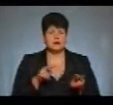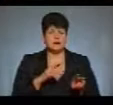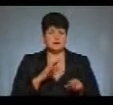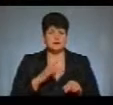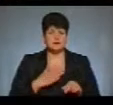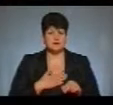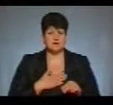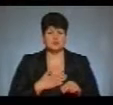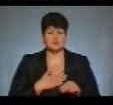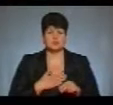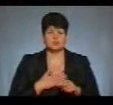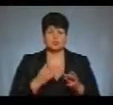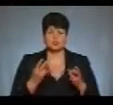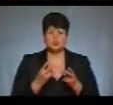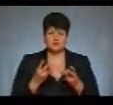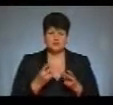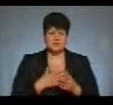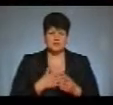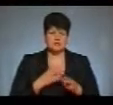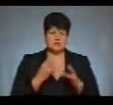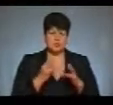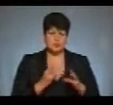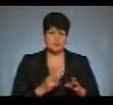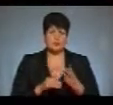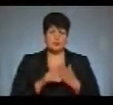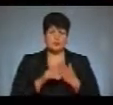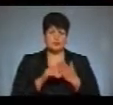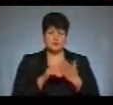горе, поможи нам